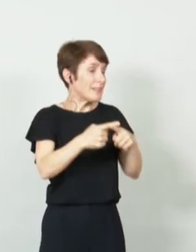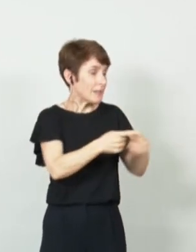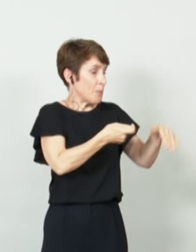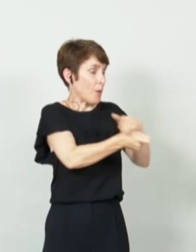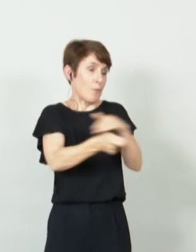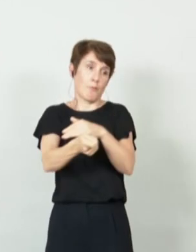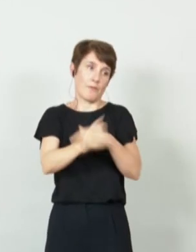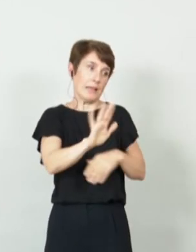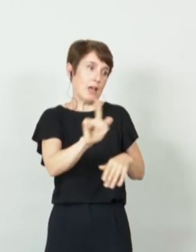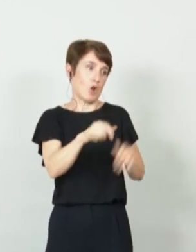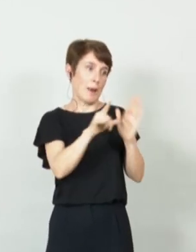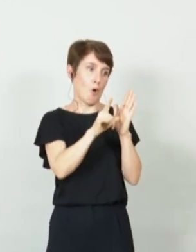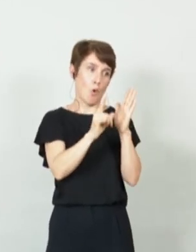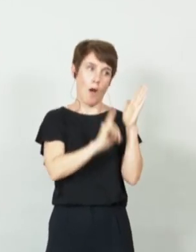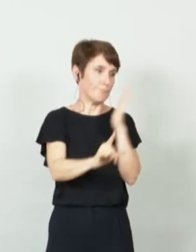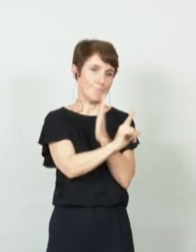légal